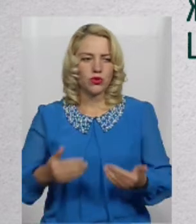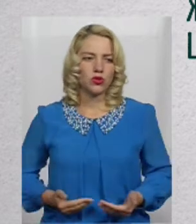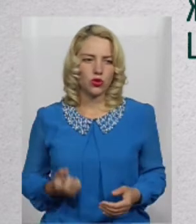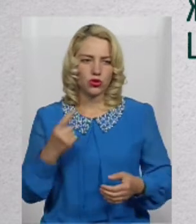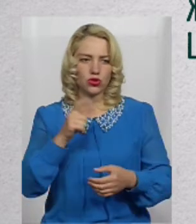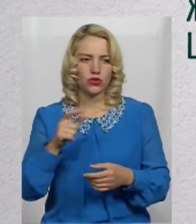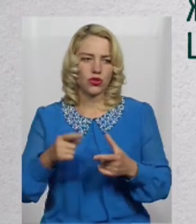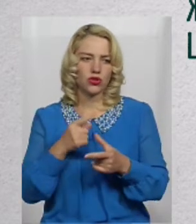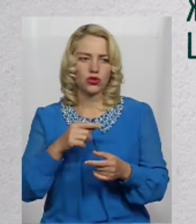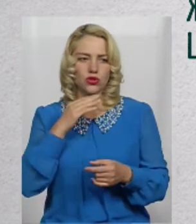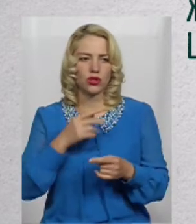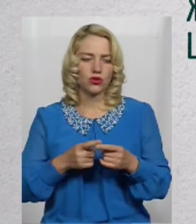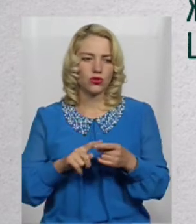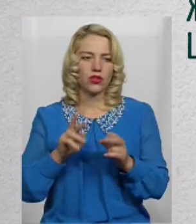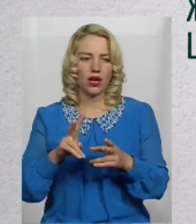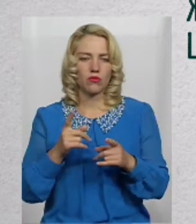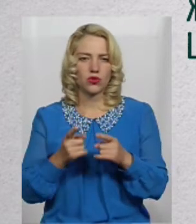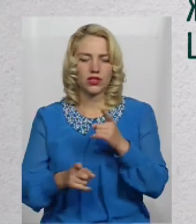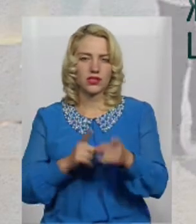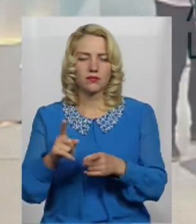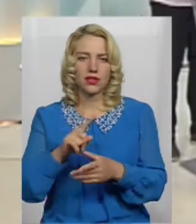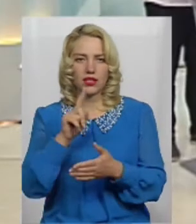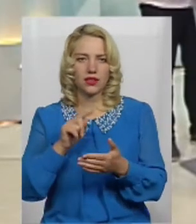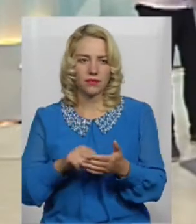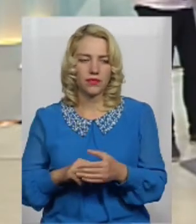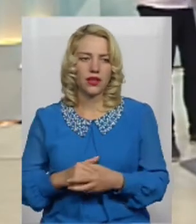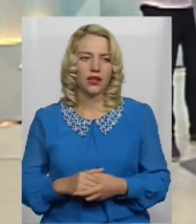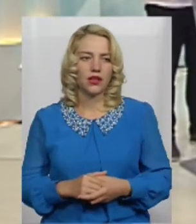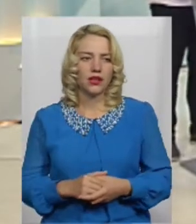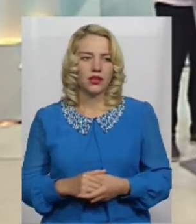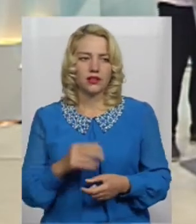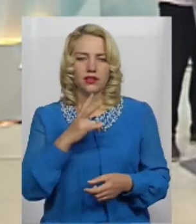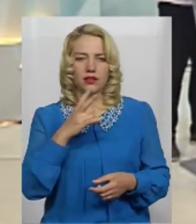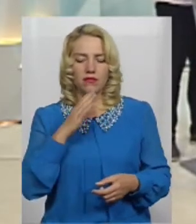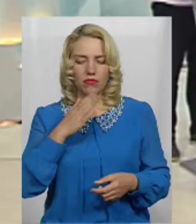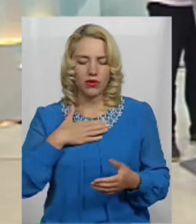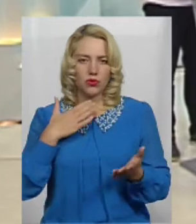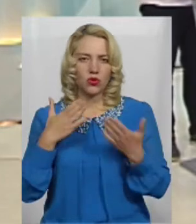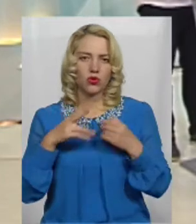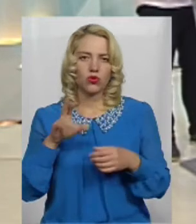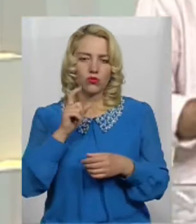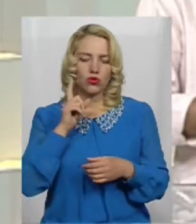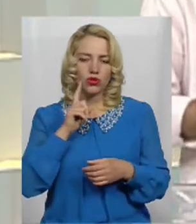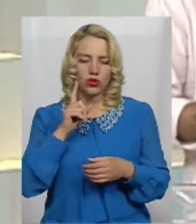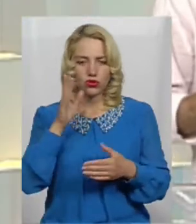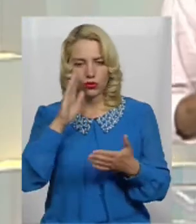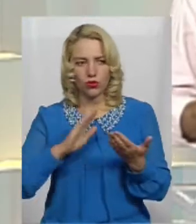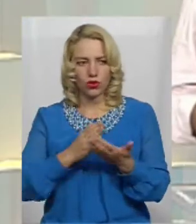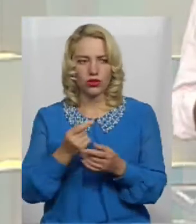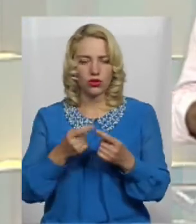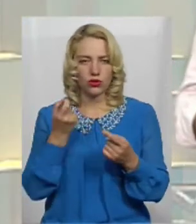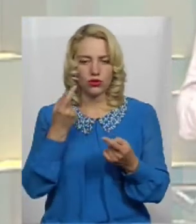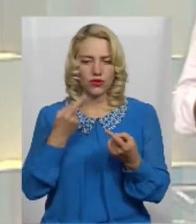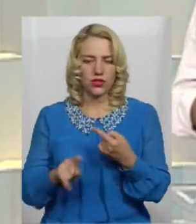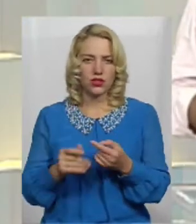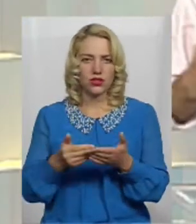Чи достатньо цього і як це можна змінити? Дякую за запитання. Мій підхід до молодіжної політики трошечки